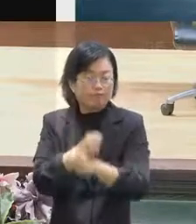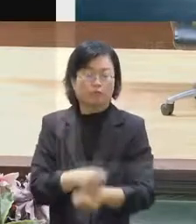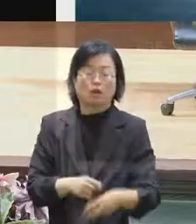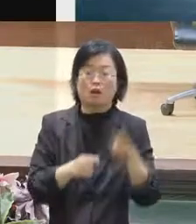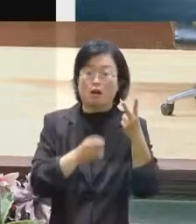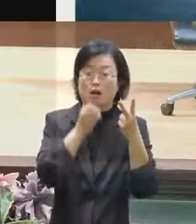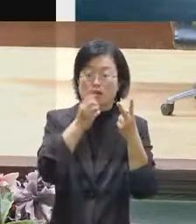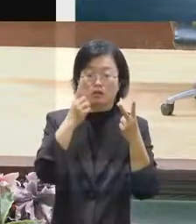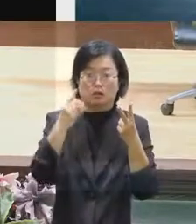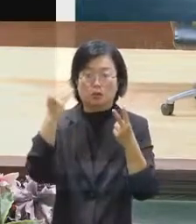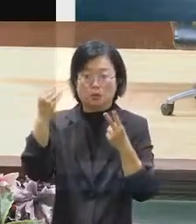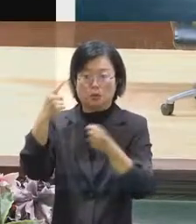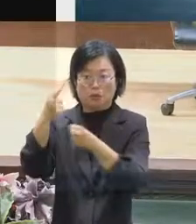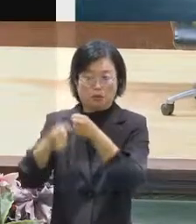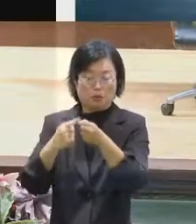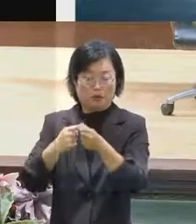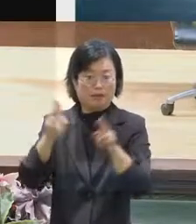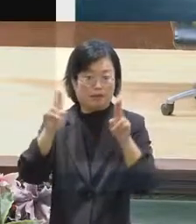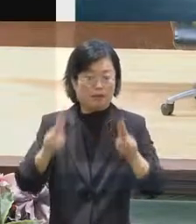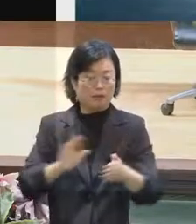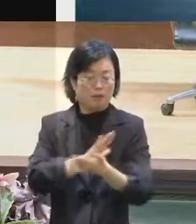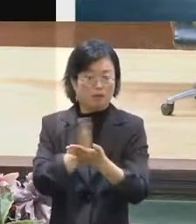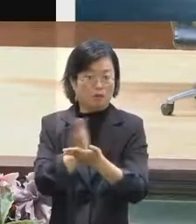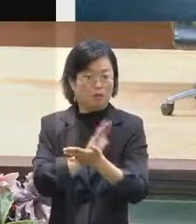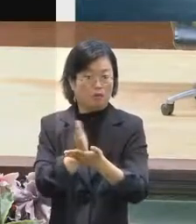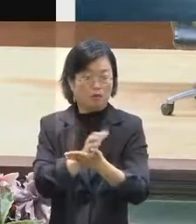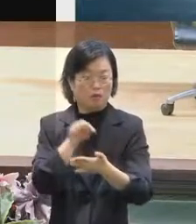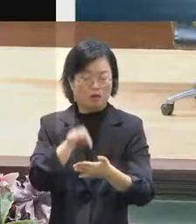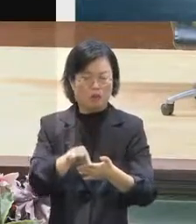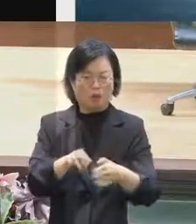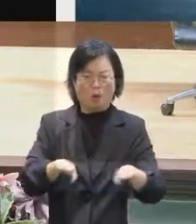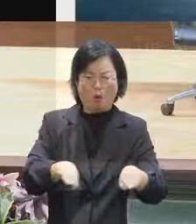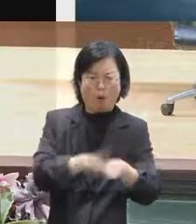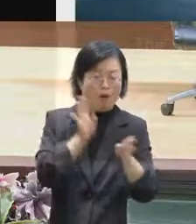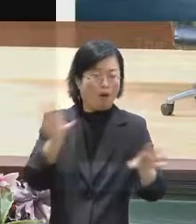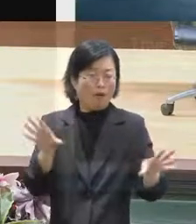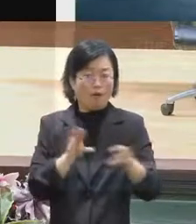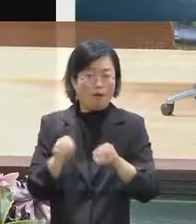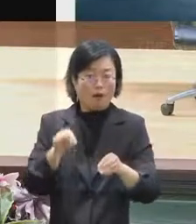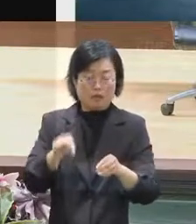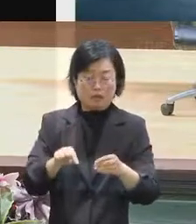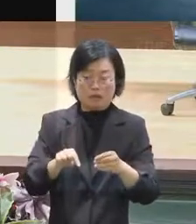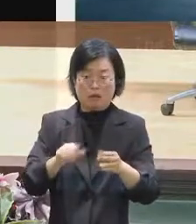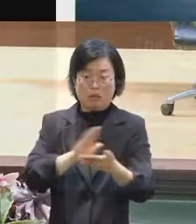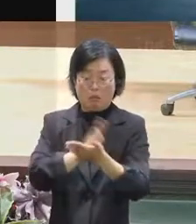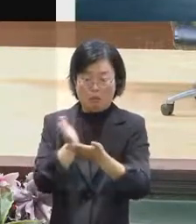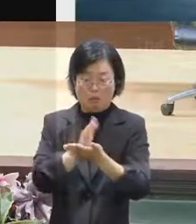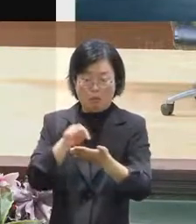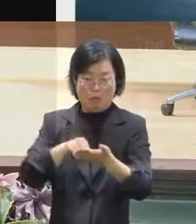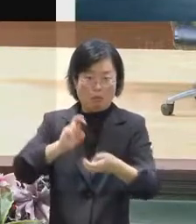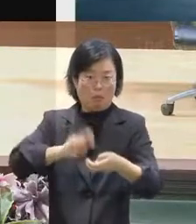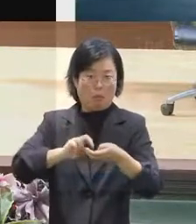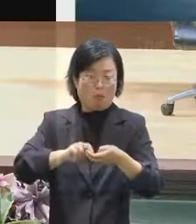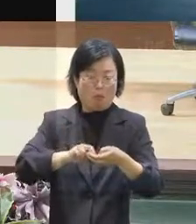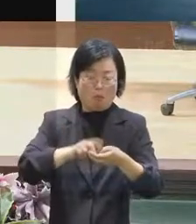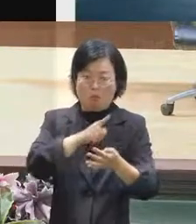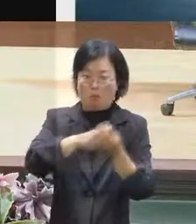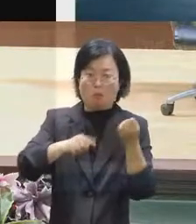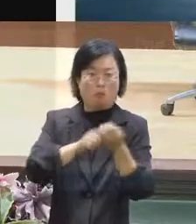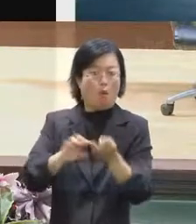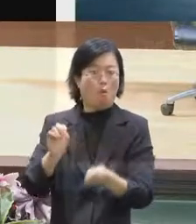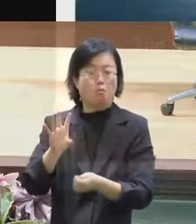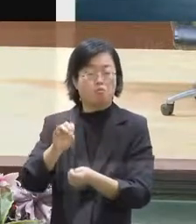一个电子书，叫做 The State of Open Data。 那么这是一个有500多页的一个免费的电子书，大家可以